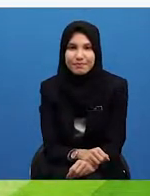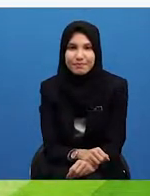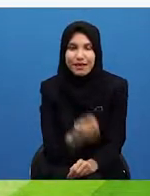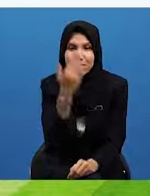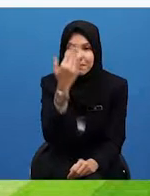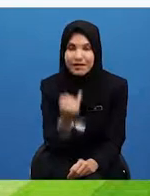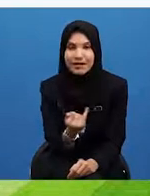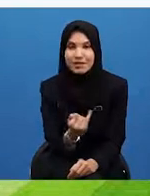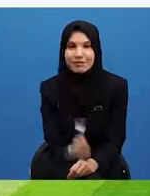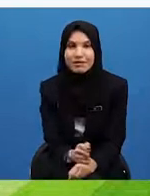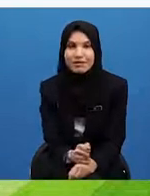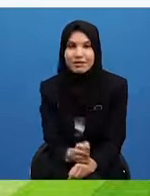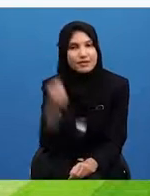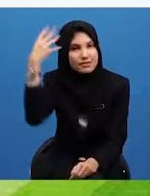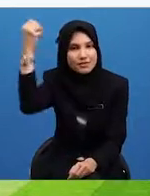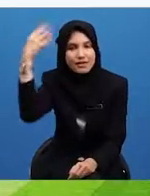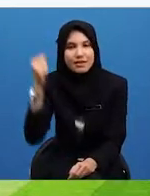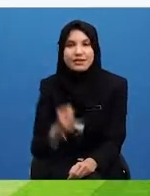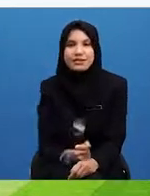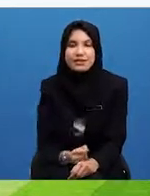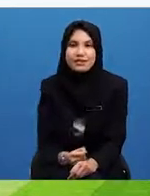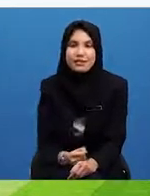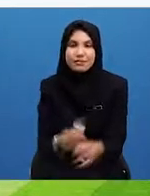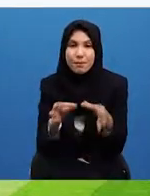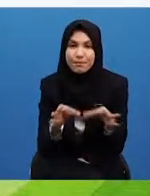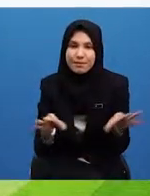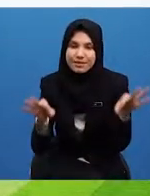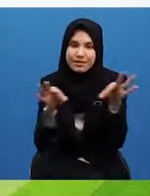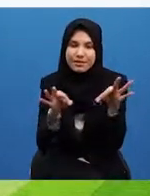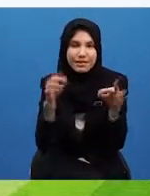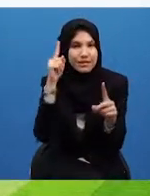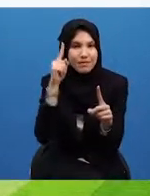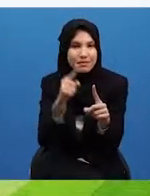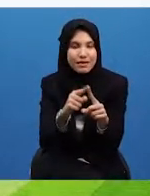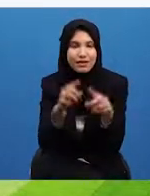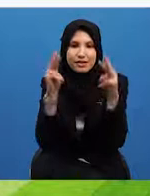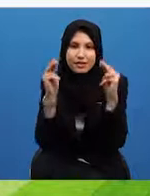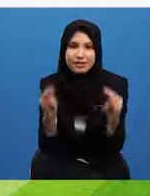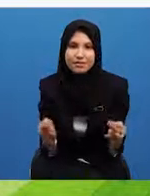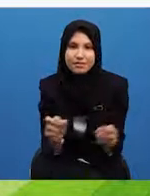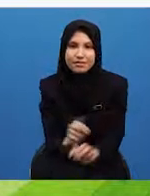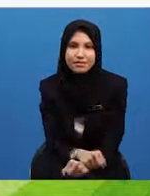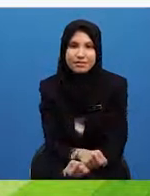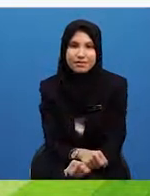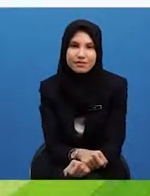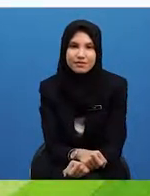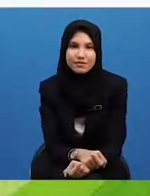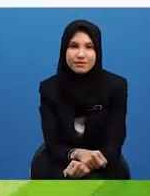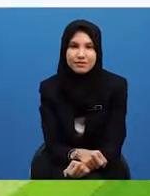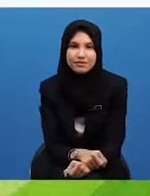Mengapakah cahaya begitu penting kepada manusia